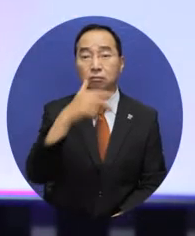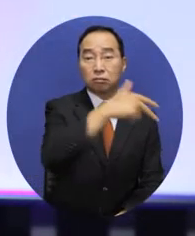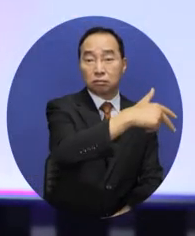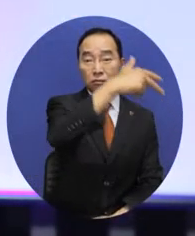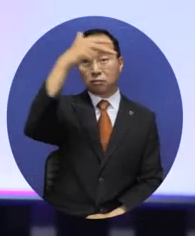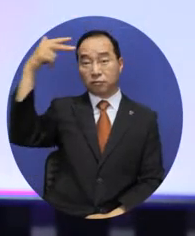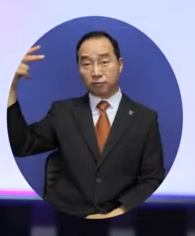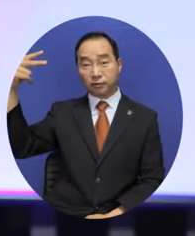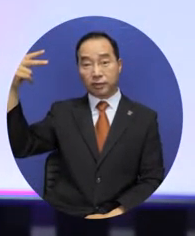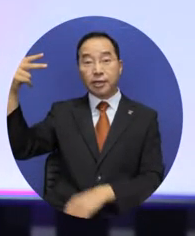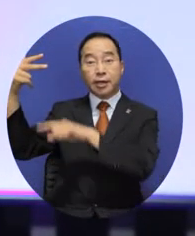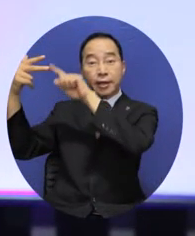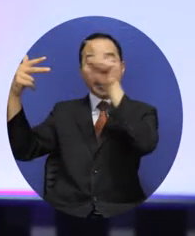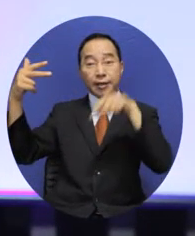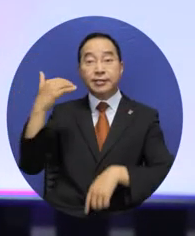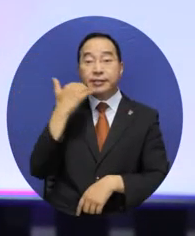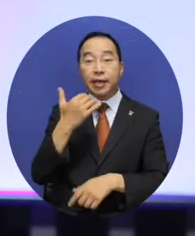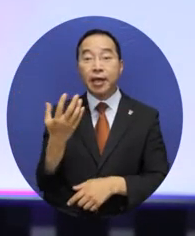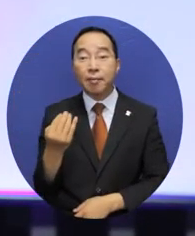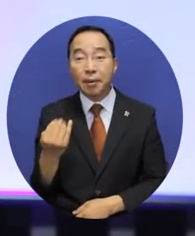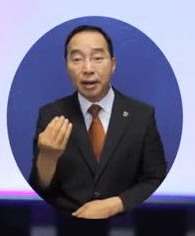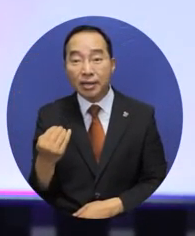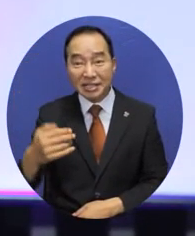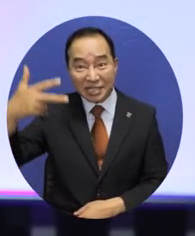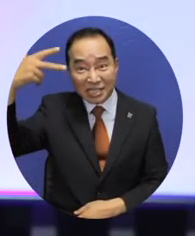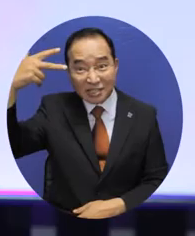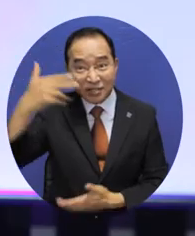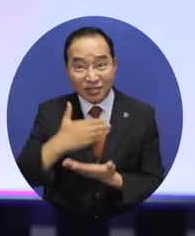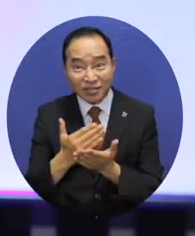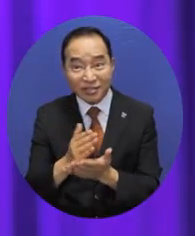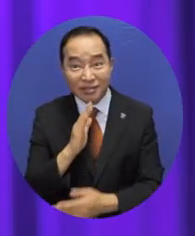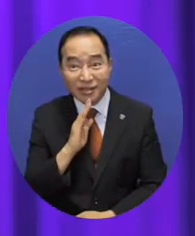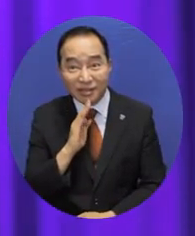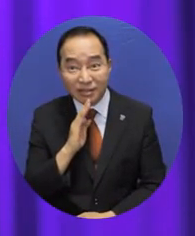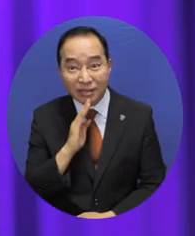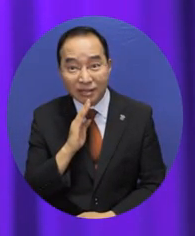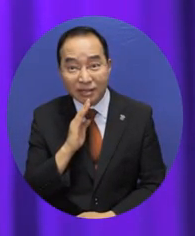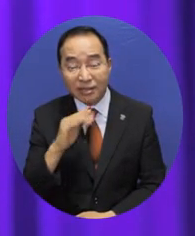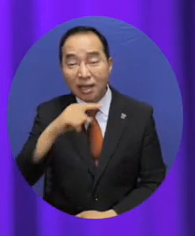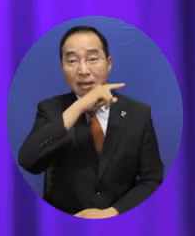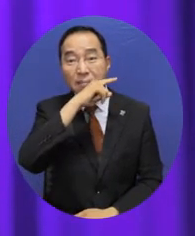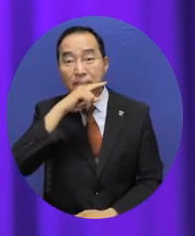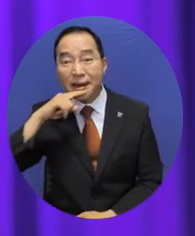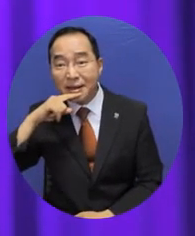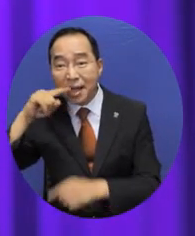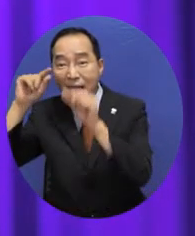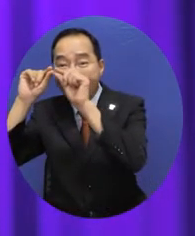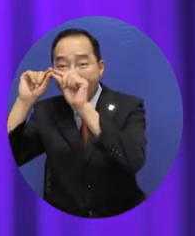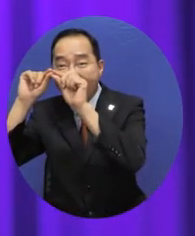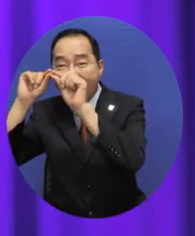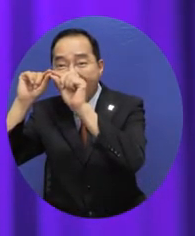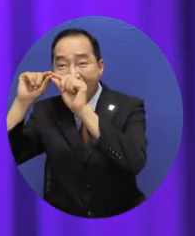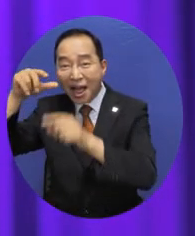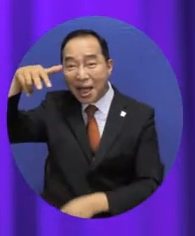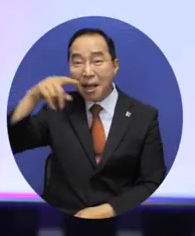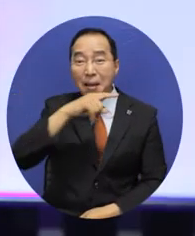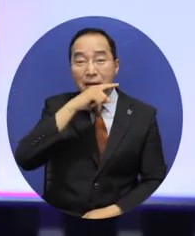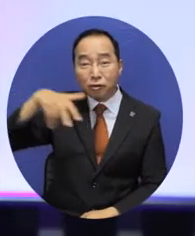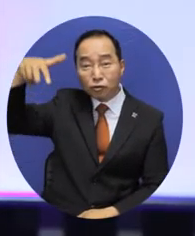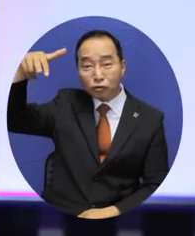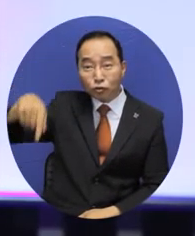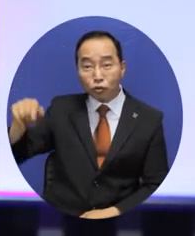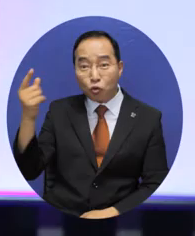몇 가지 색이에요? 흔히 빨주노초파남보 일곱 가지 색이라고 말합니다. 그러나 빨강과 주황 사이에도 무한대의 색이 존재합니다.